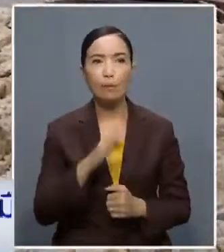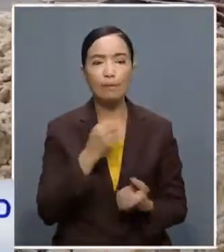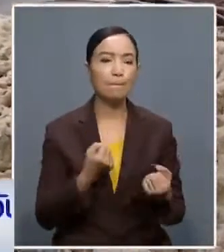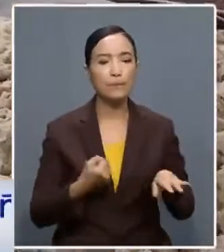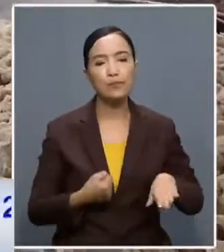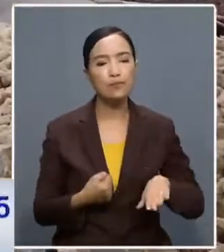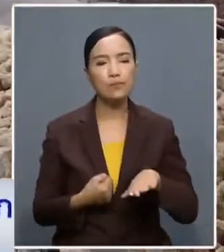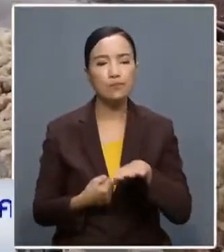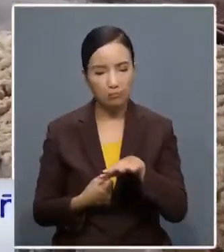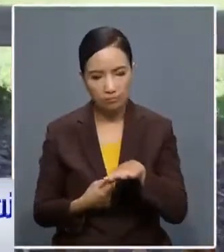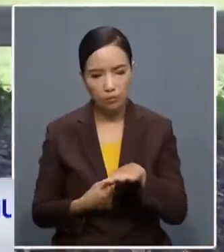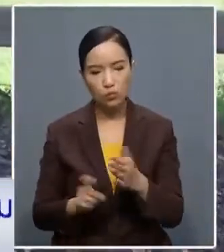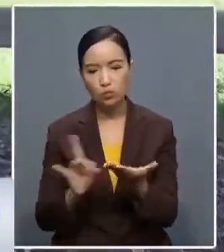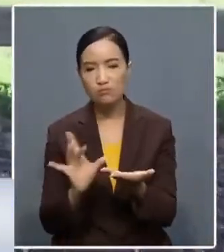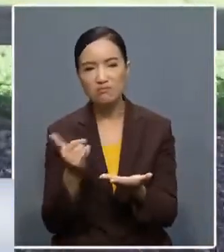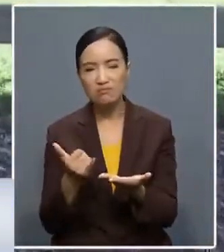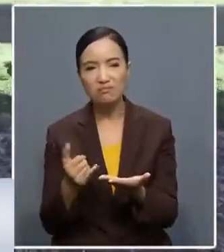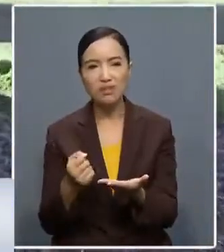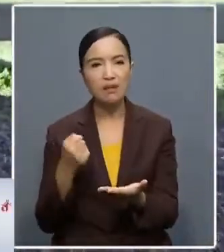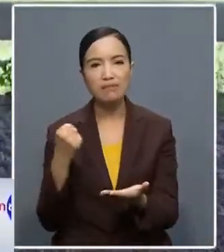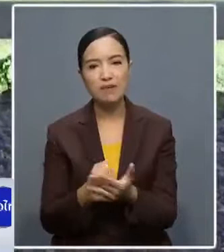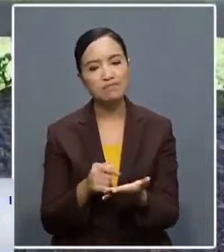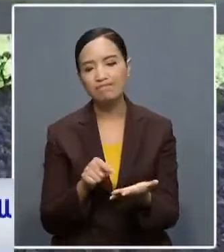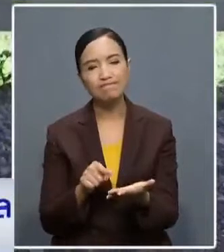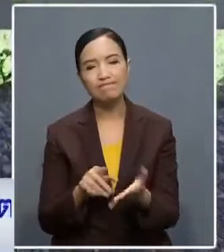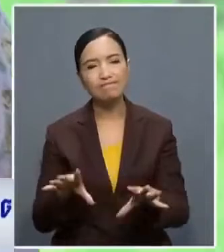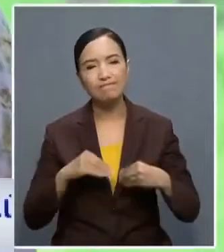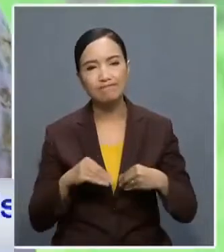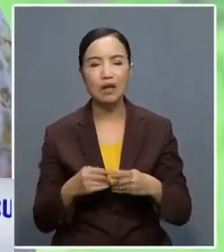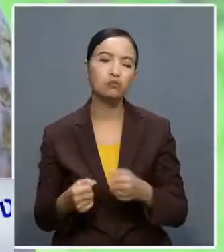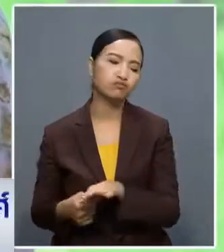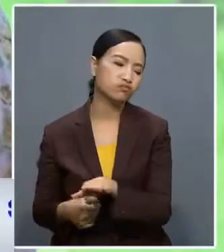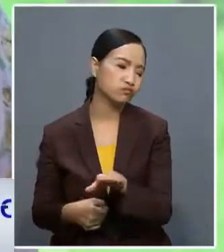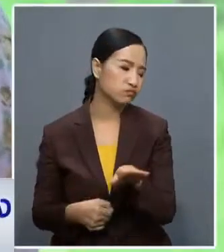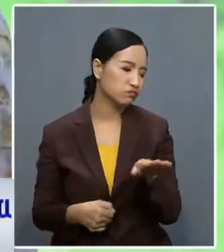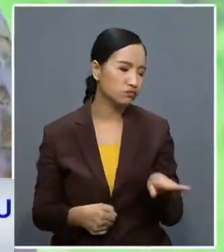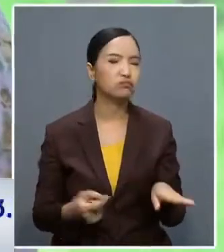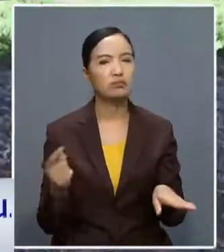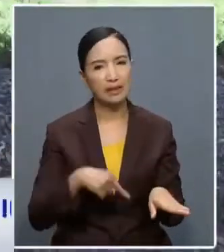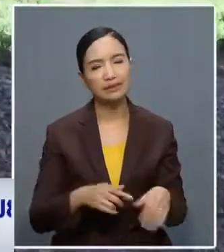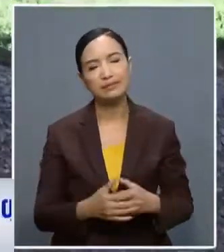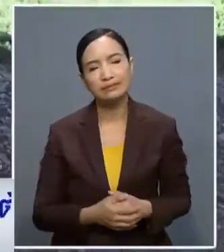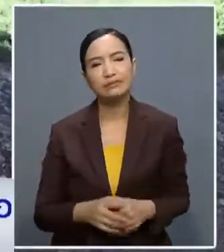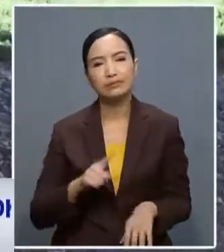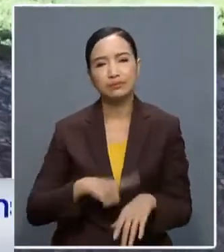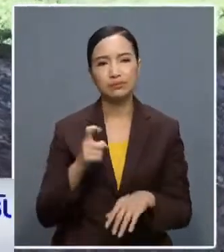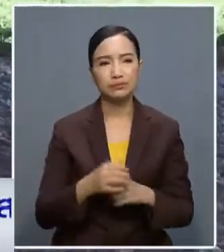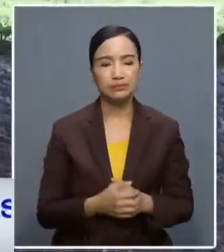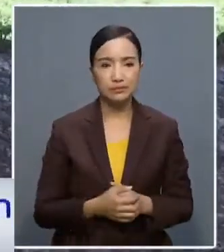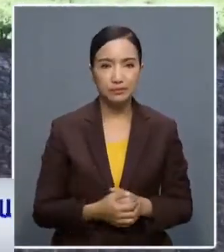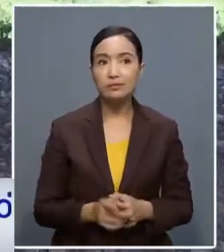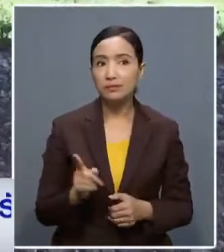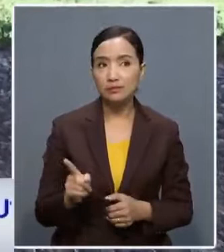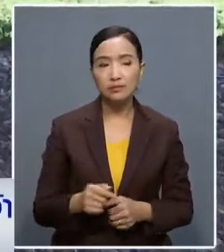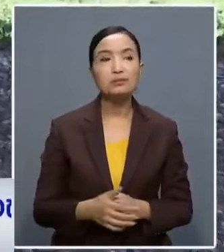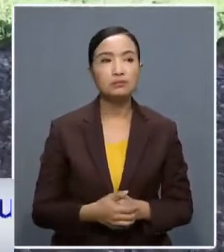ใส่ใจเรื่องคุณภาพมากเนี่ยมันก็จะเสียเวลาเสียอะไรเพราะว่าการขนส่งก็ยากอยู่แล้ว ถูกต้องค่ะ อย่างนี้สินเชื่อที่ผู้ใหญ่จิ